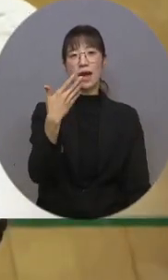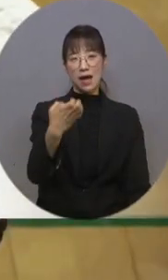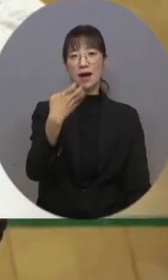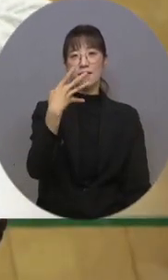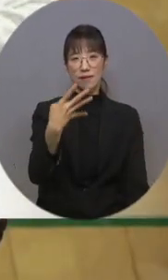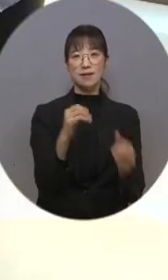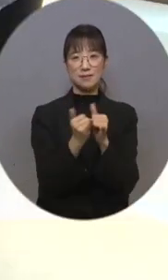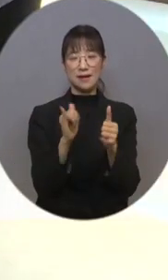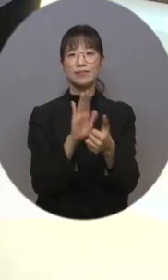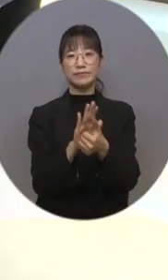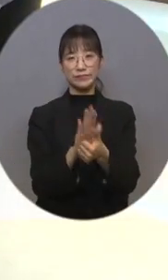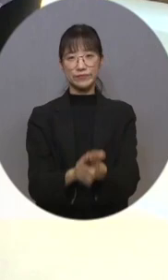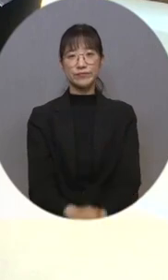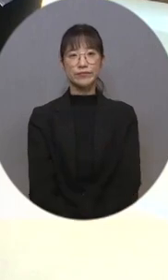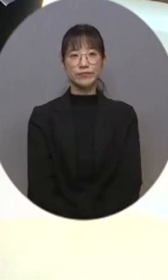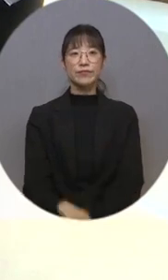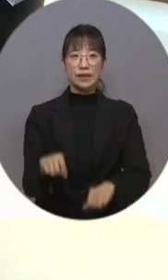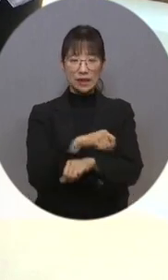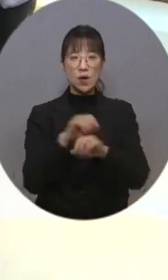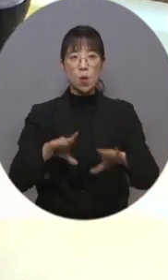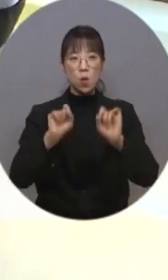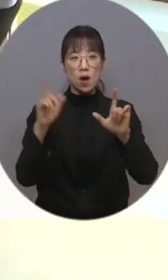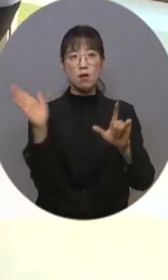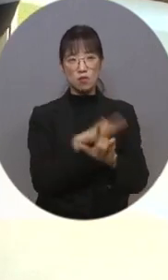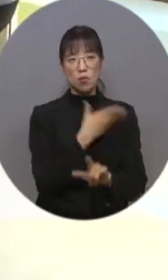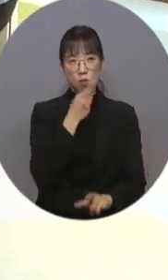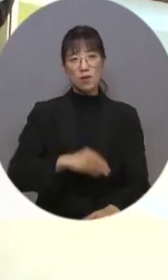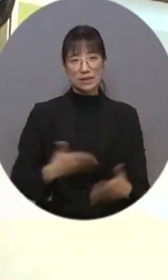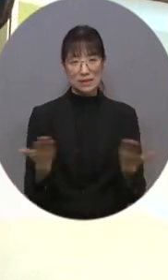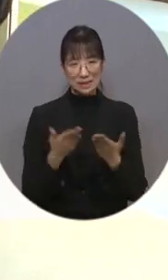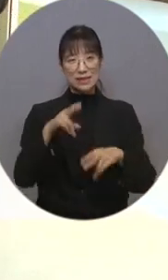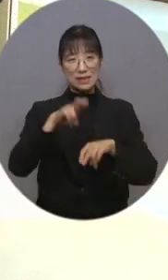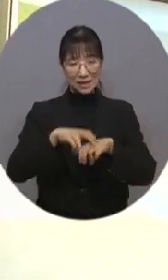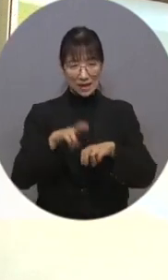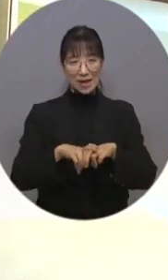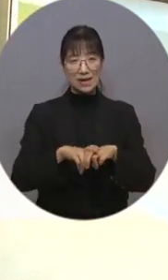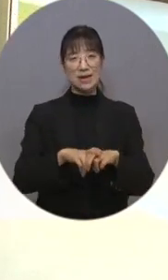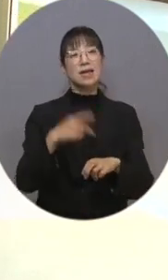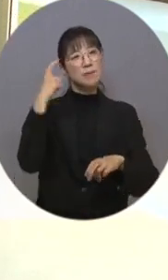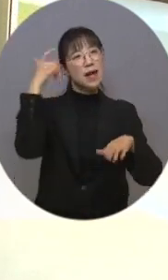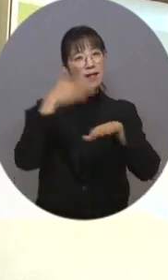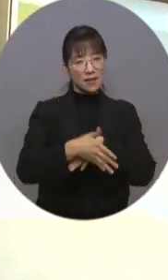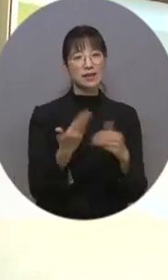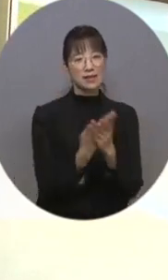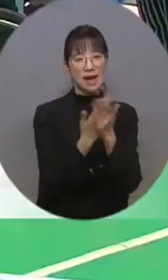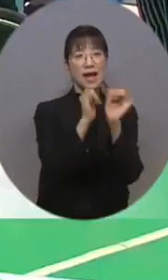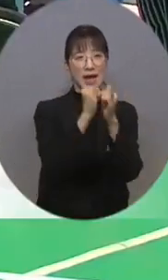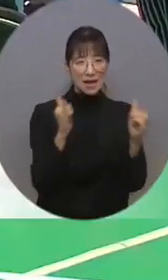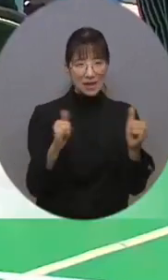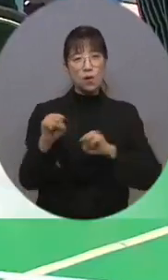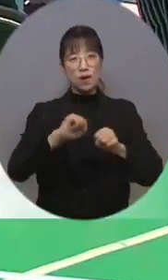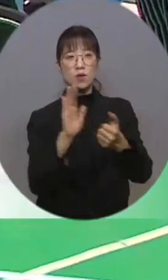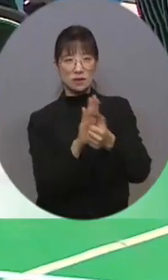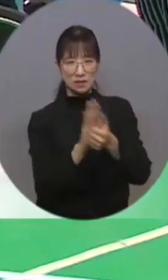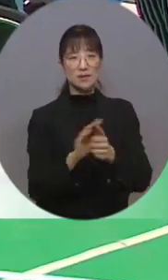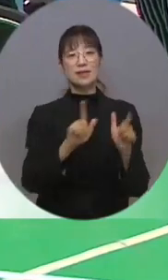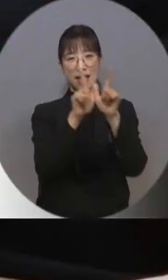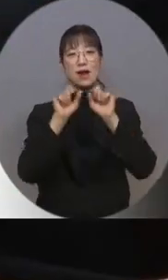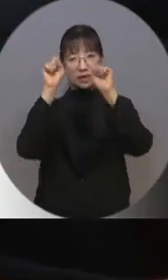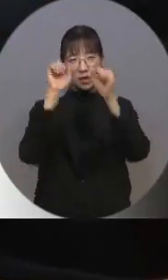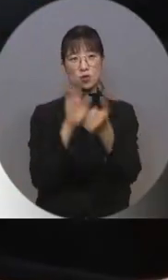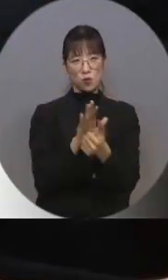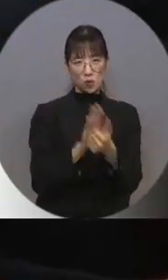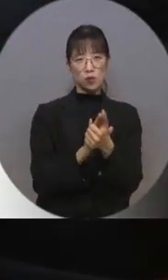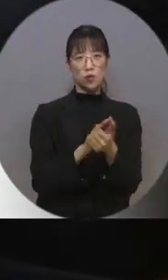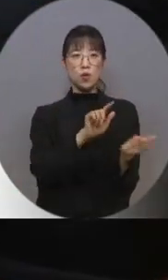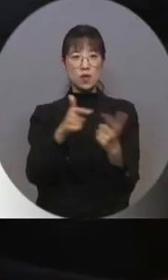15,794명을 지원합니다. 특히 올해부터는 복지 일자리 직무에 발달장애인 활동지원사 보조, 생활체육보조,